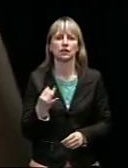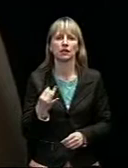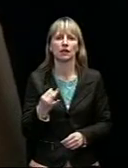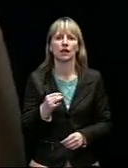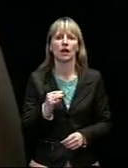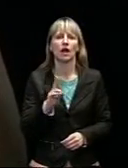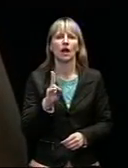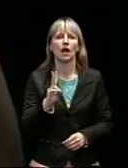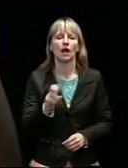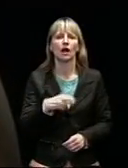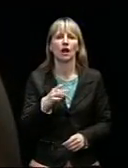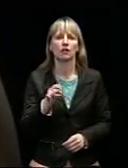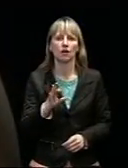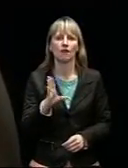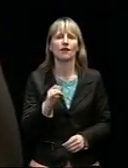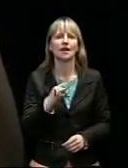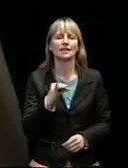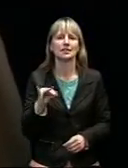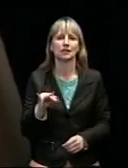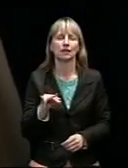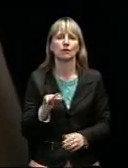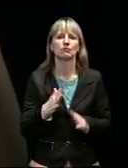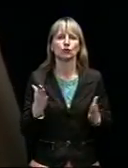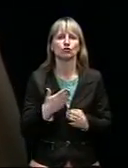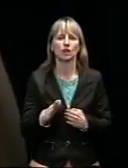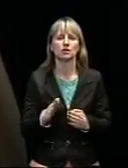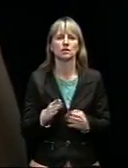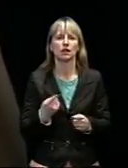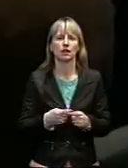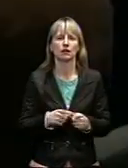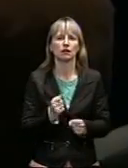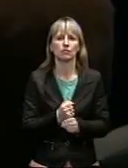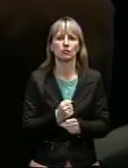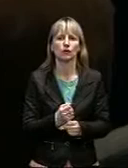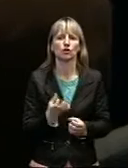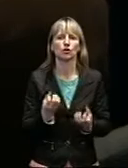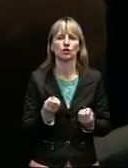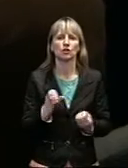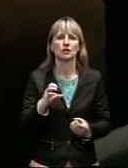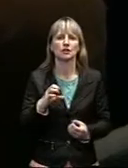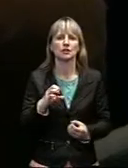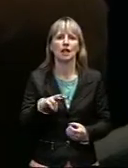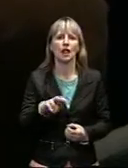кавер-версій, ну, більше в джазовим обробіткам. І ще Славік зробив